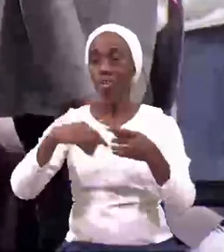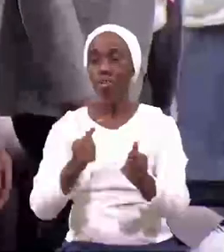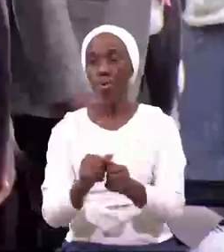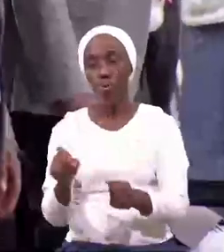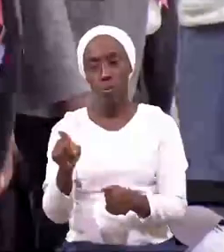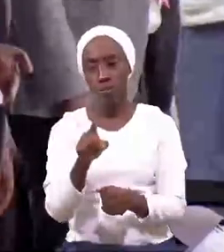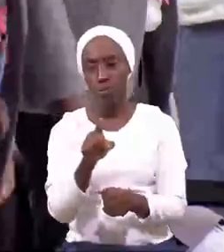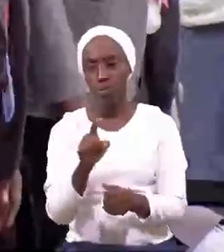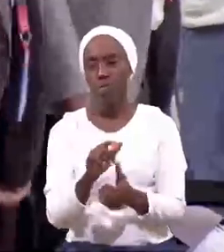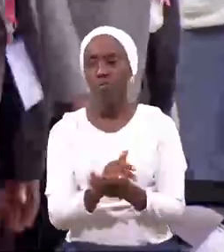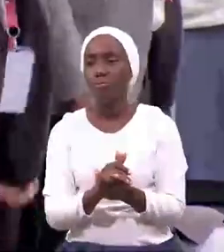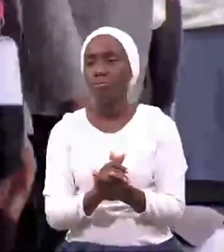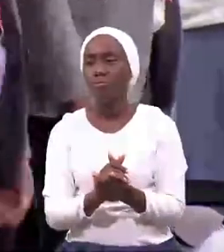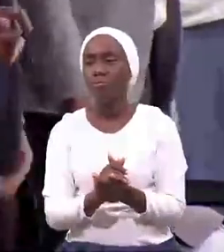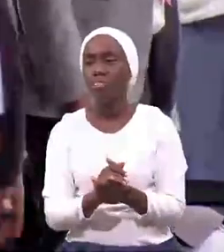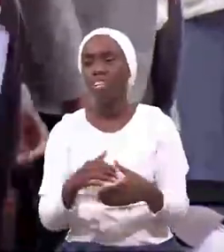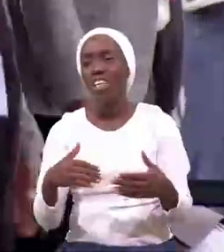vous accompagne.